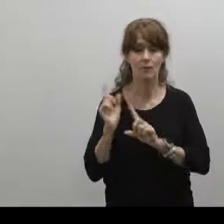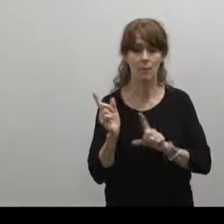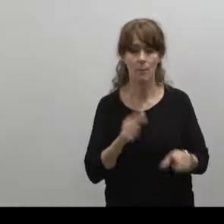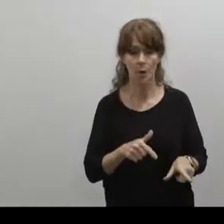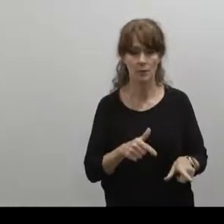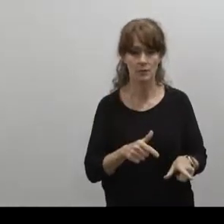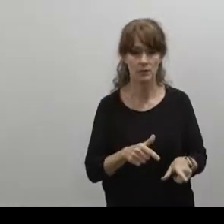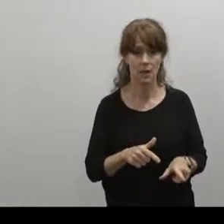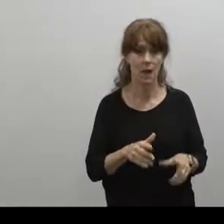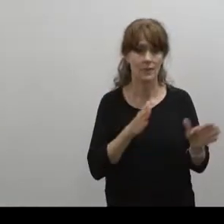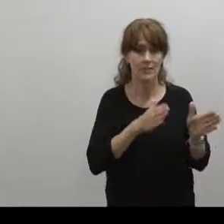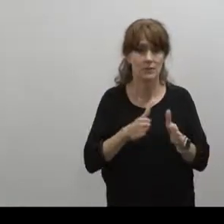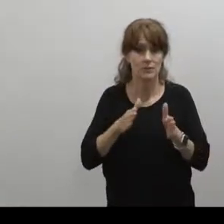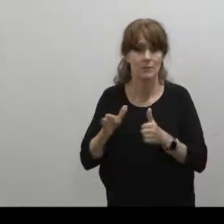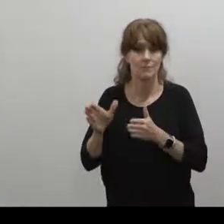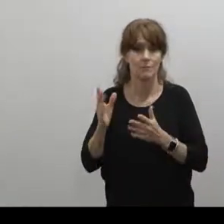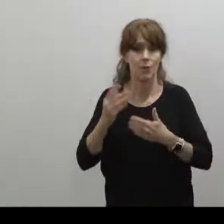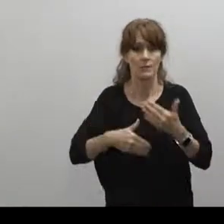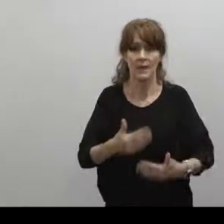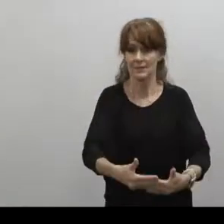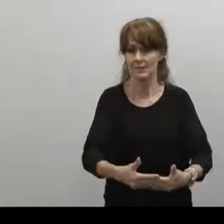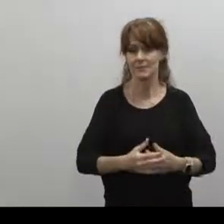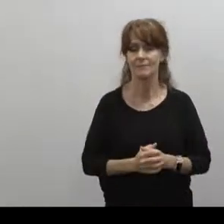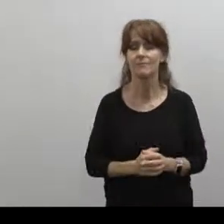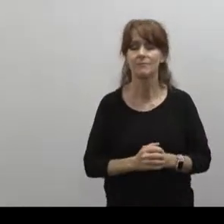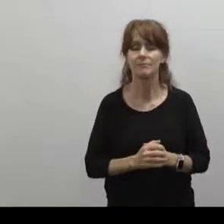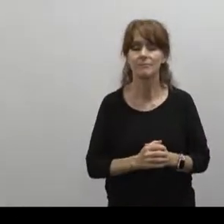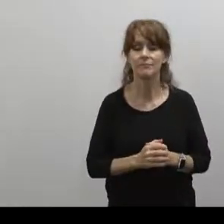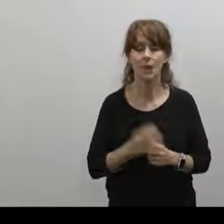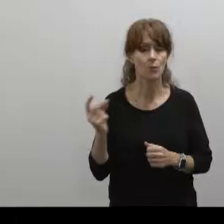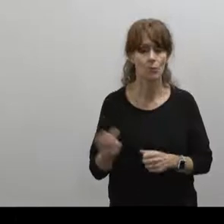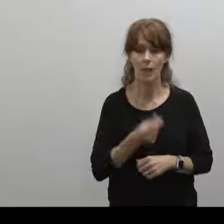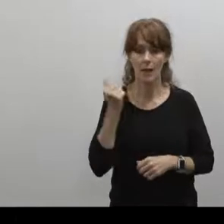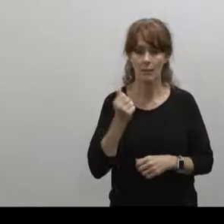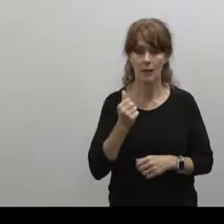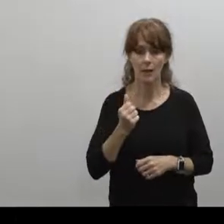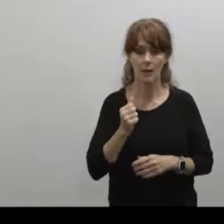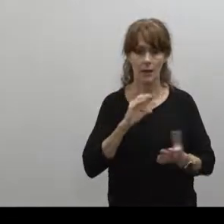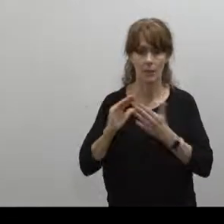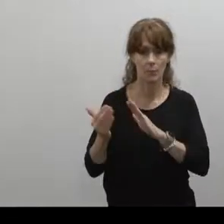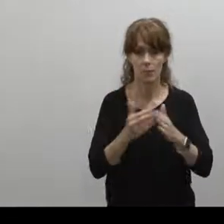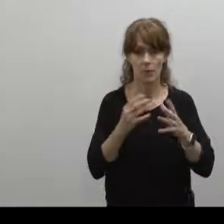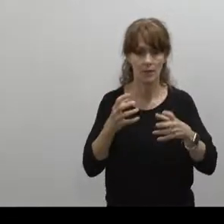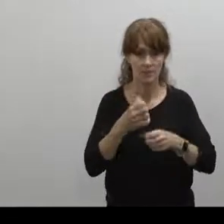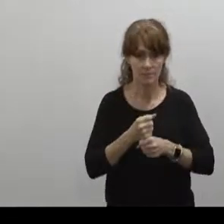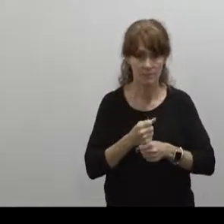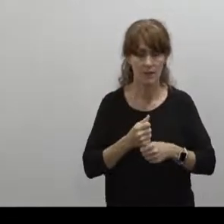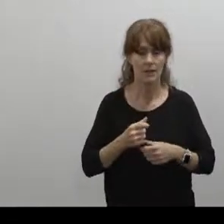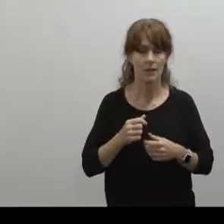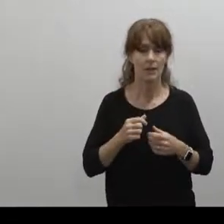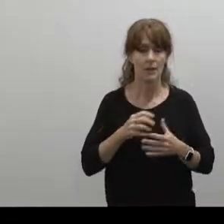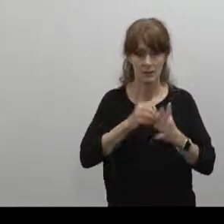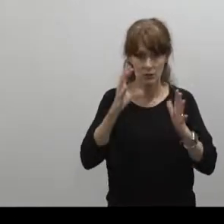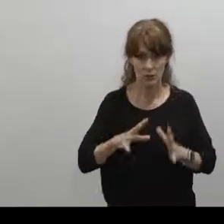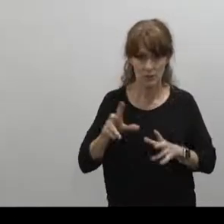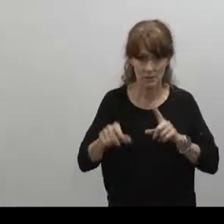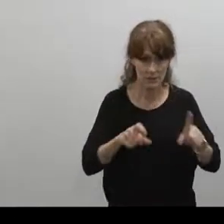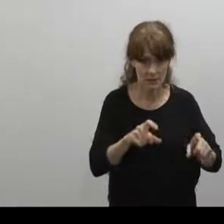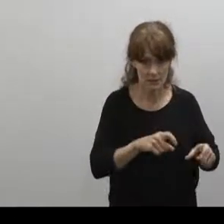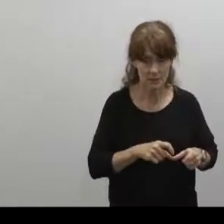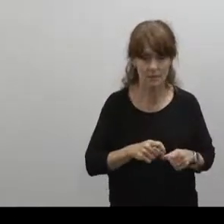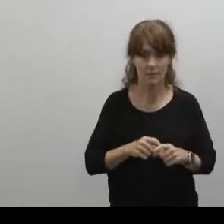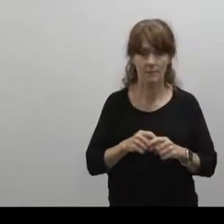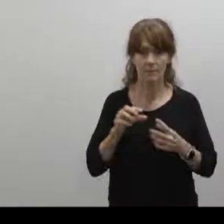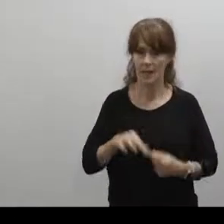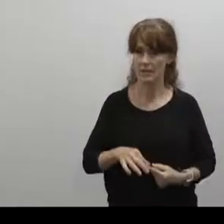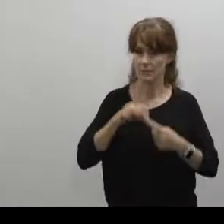dương tại tại miền rồi bài ca bị bốc lực chiến đấy riệp rọp âm pi cùng rung cho tất xa đại dương miền ca tệ